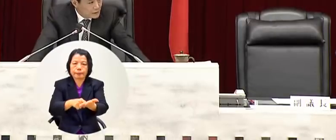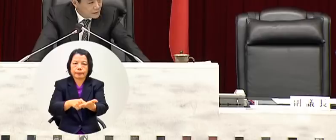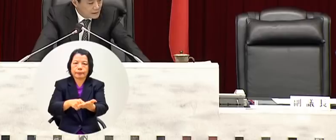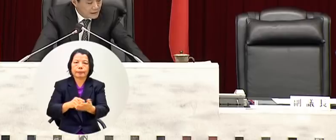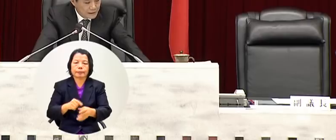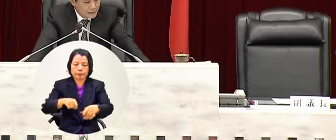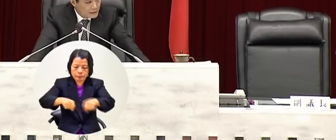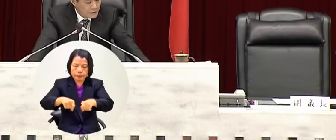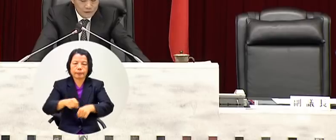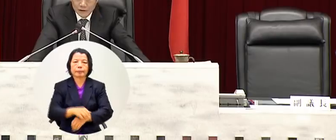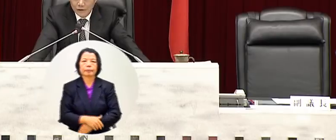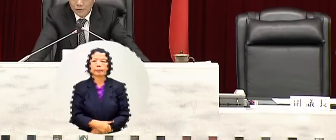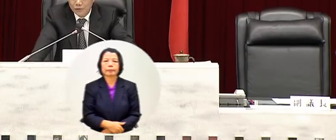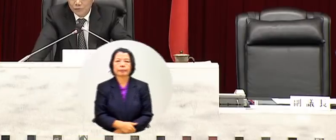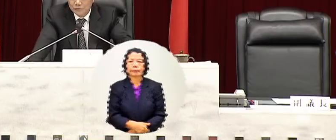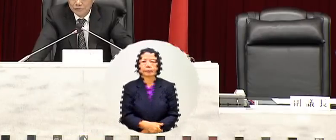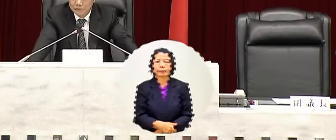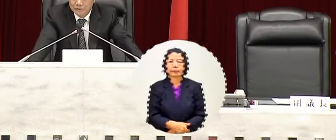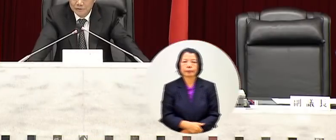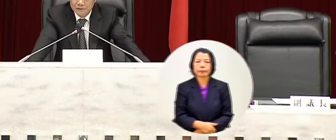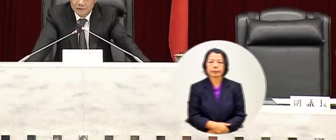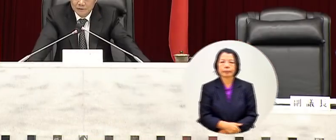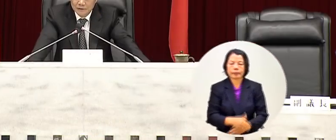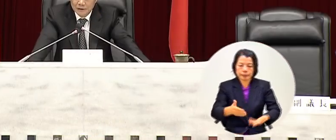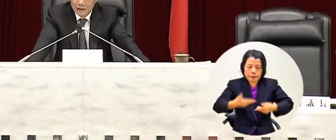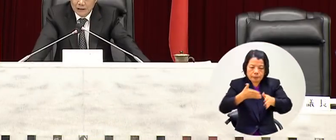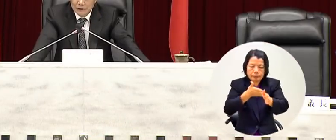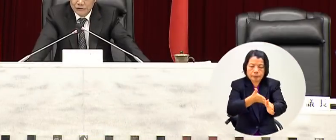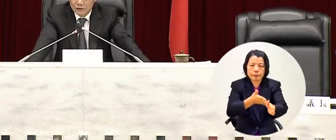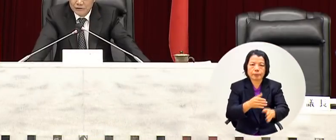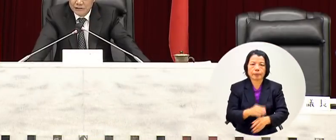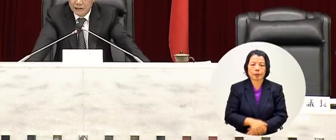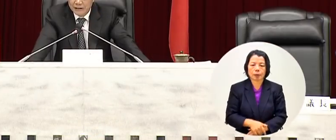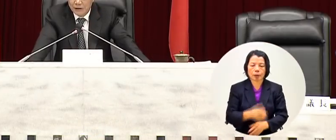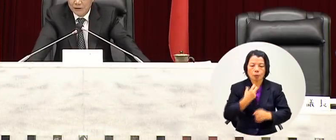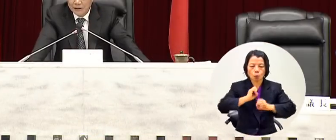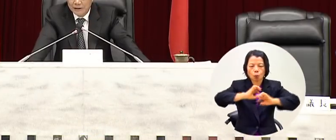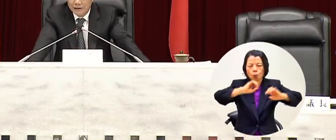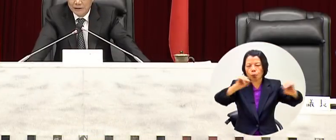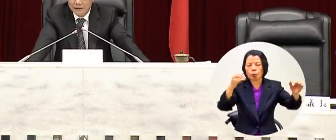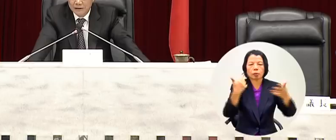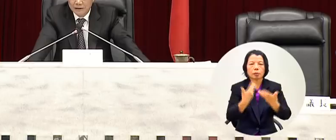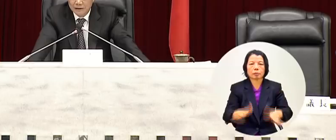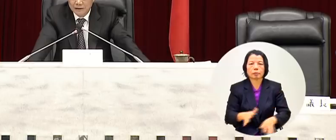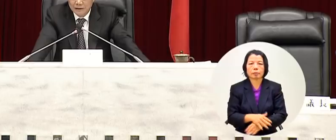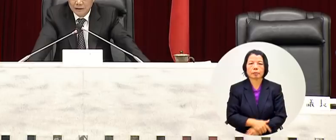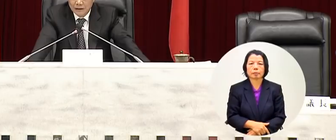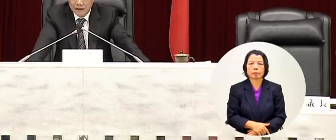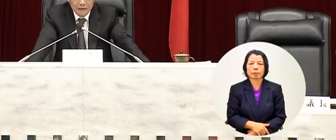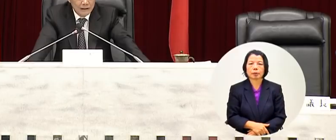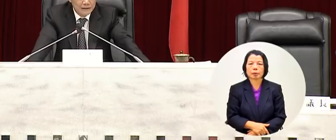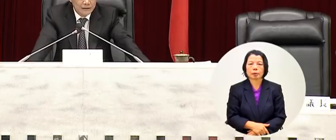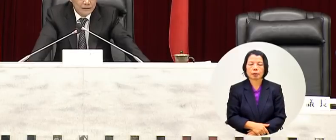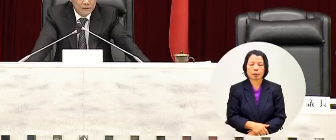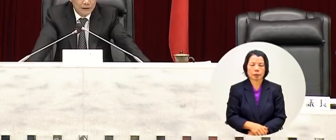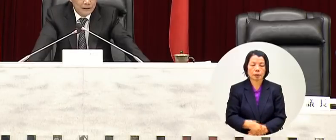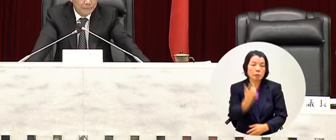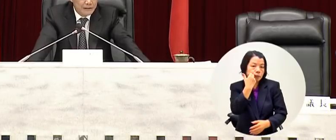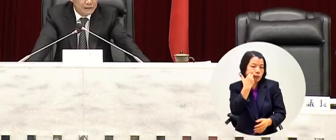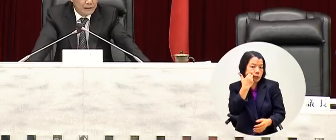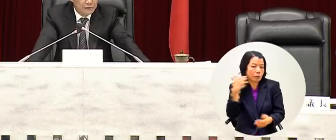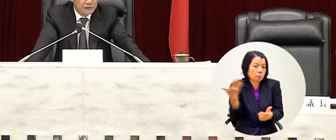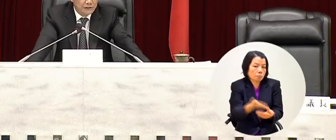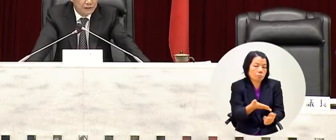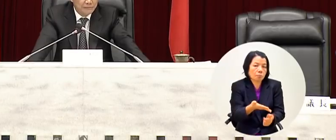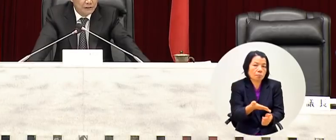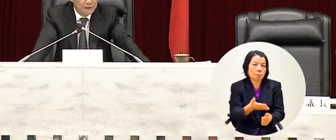轻轨安尼讲到轰轰呜呜。无想讲是上楼落来，这难道议会甲